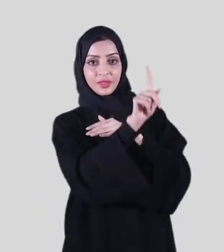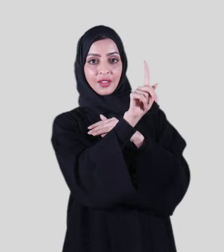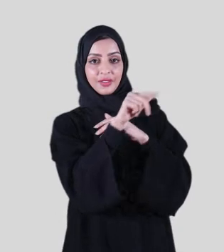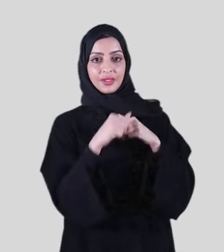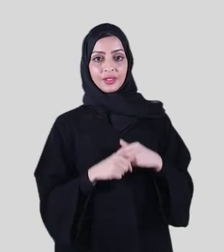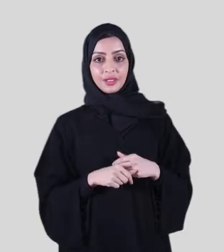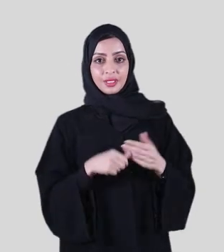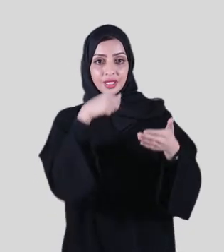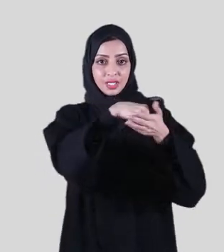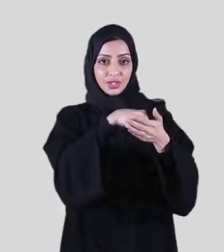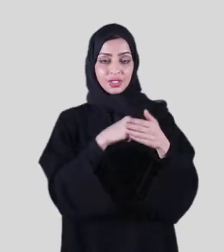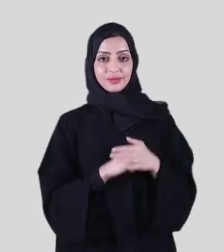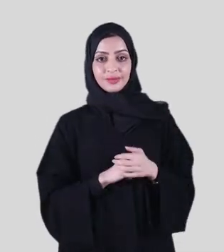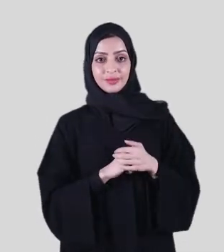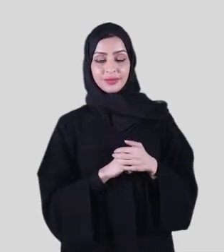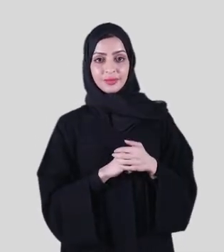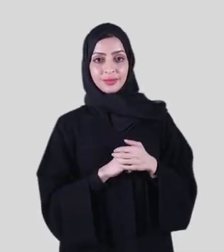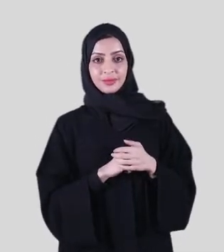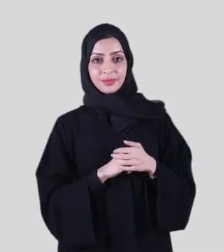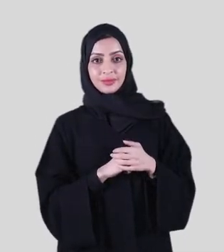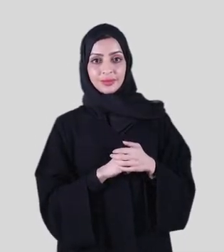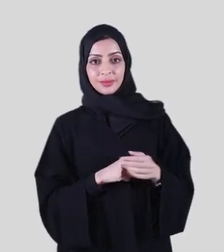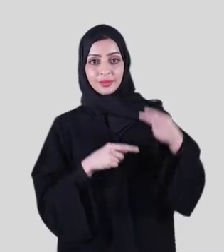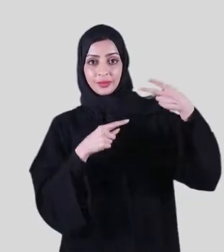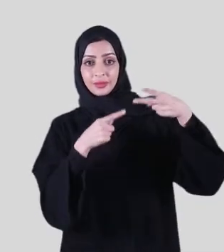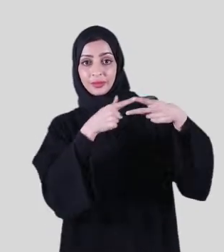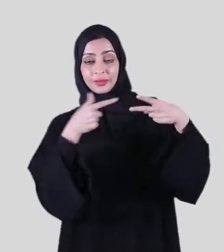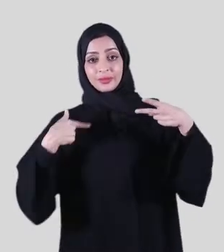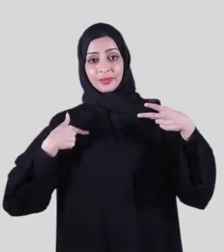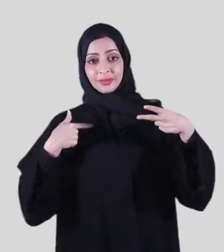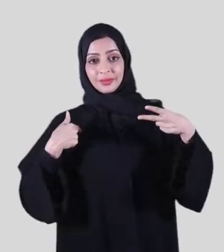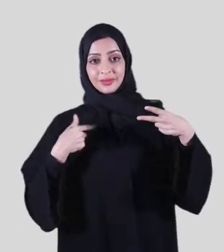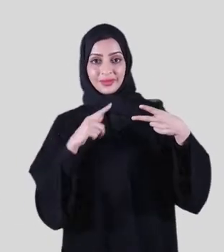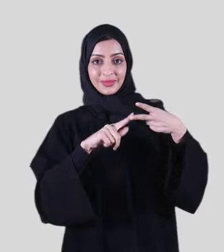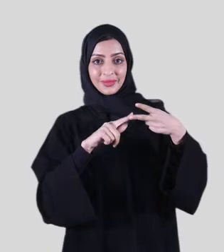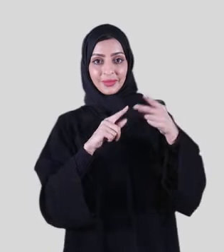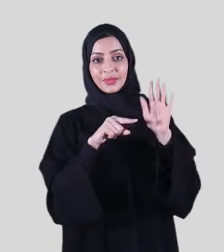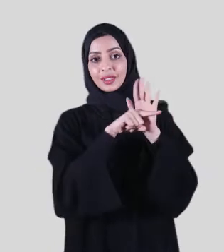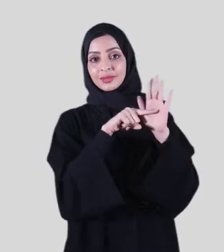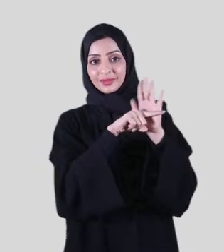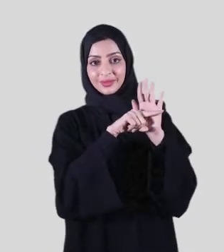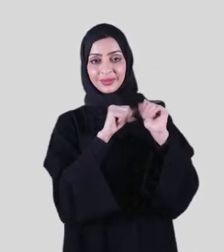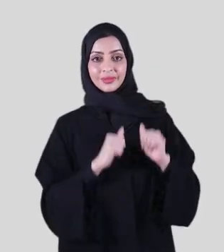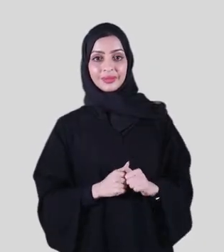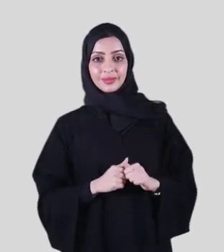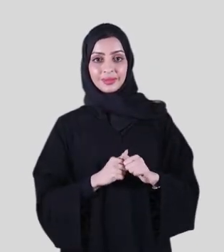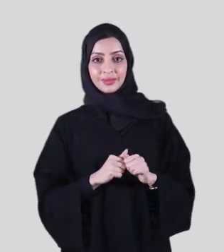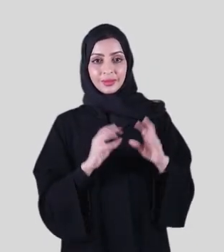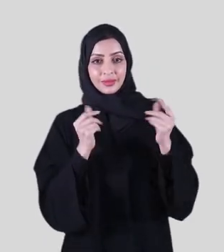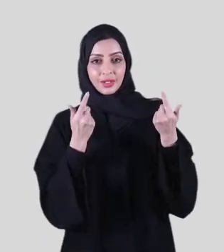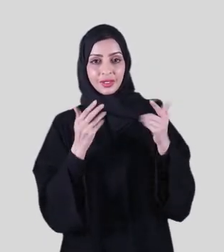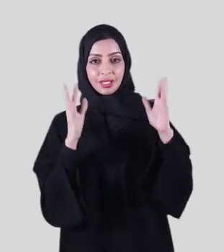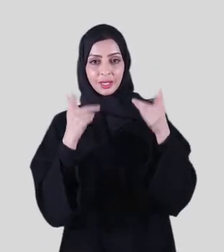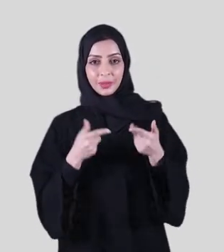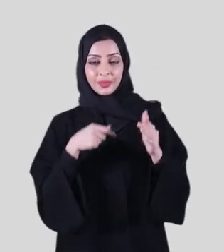الدخول للدفع. سجل الدخول باستخدام اسم المستخدم وكلمة المرور. قم بتعديل